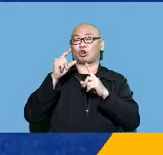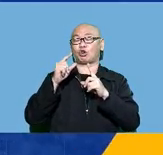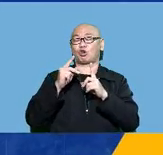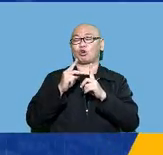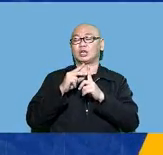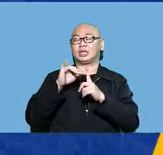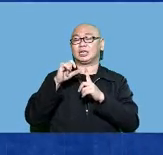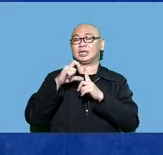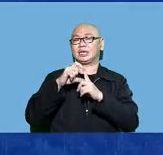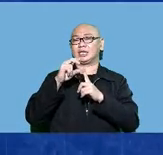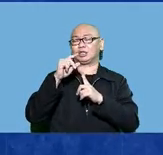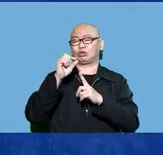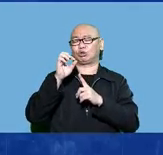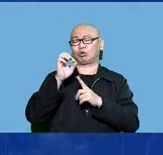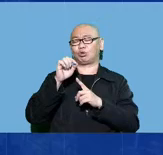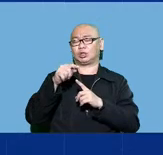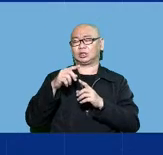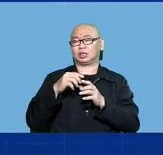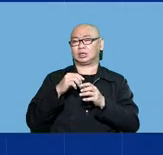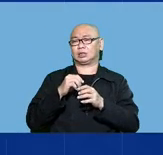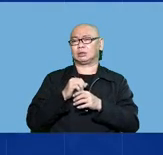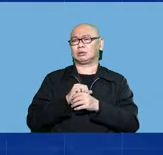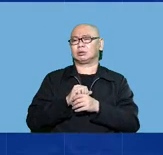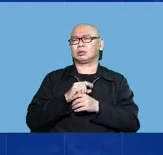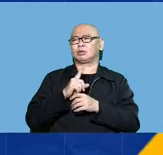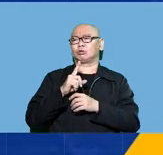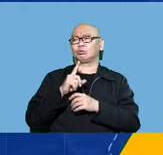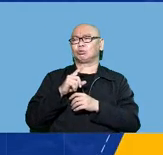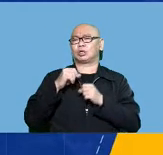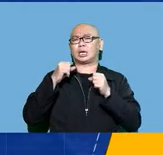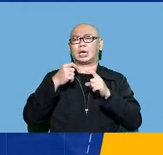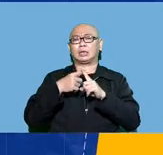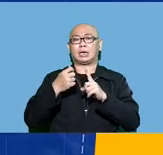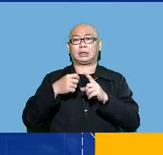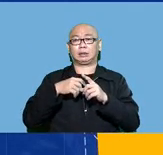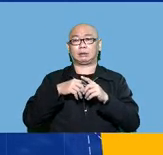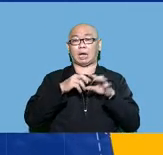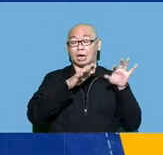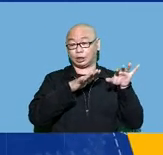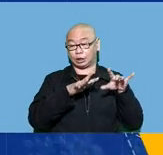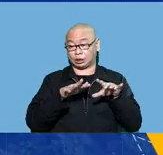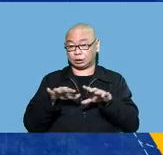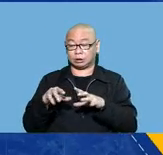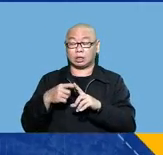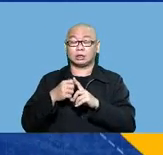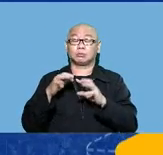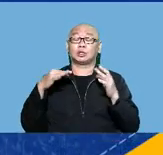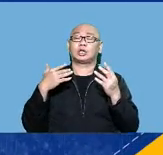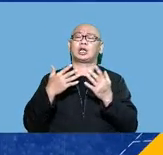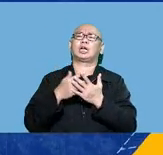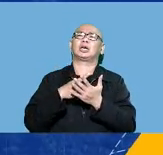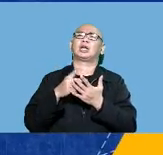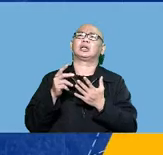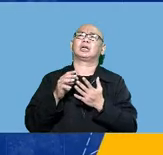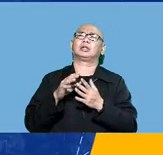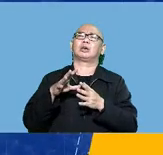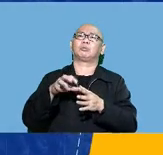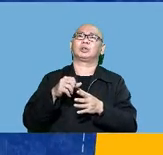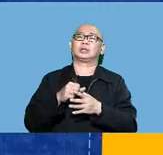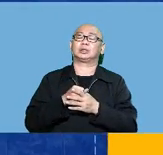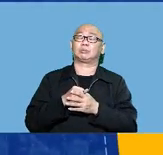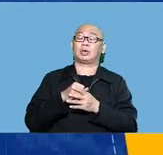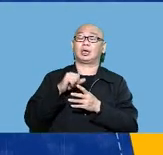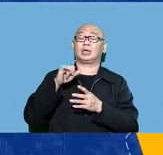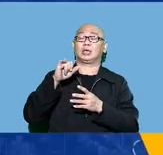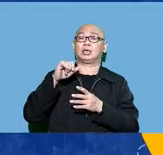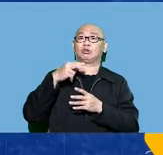ini merupakan salah satu tenaga dari air. Awalnya diinisiasi masyarakat, tetapi kemudian karena disupport oleh Indonesia Power dan